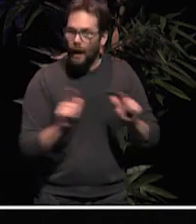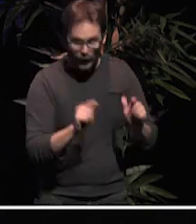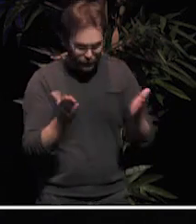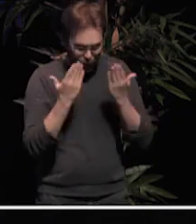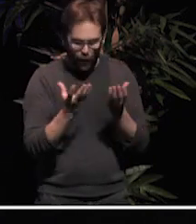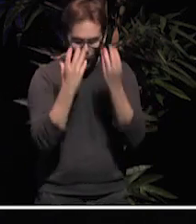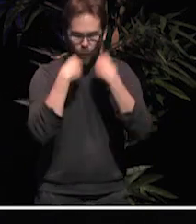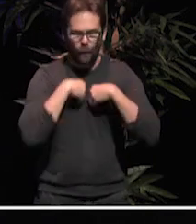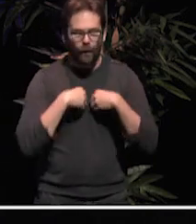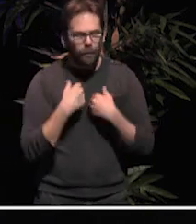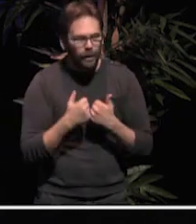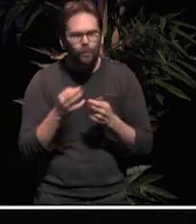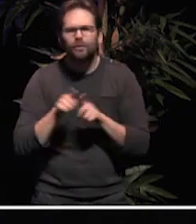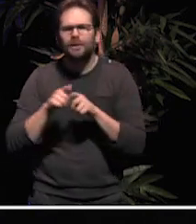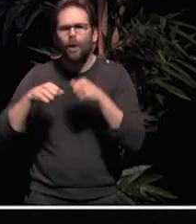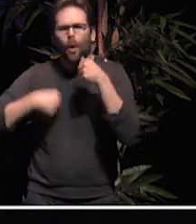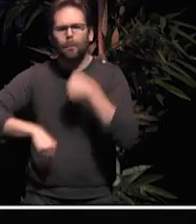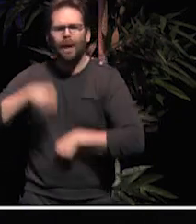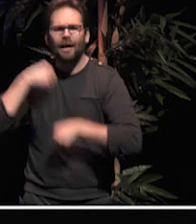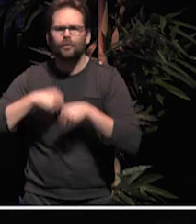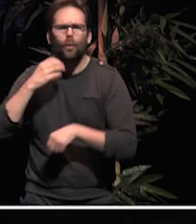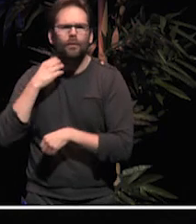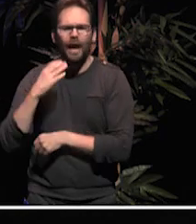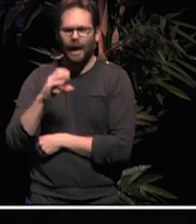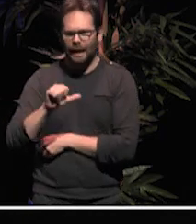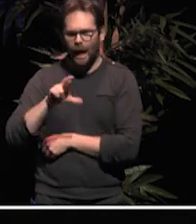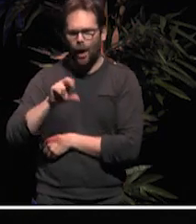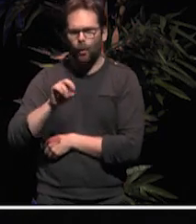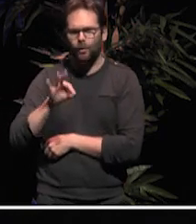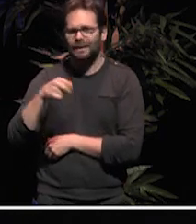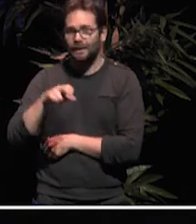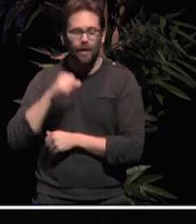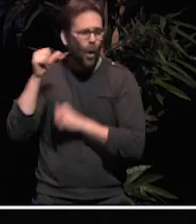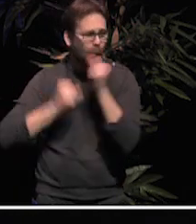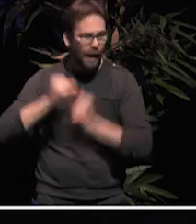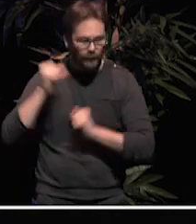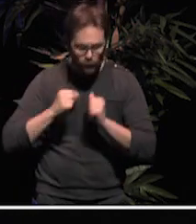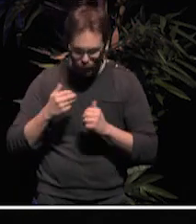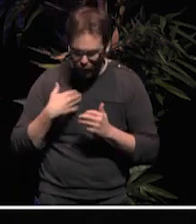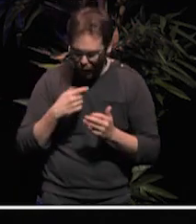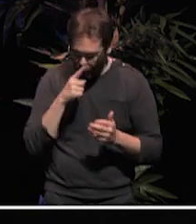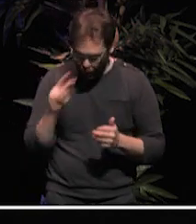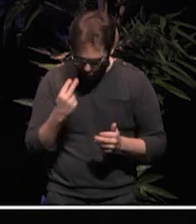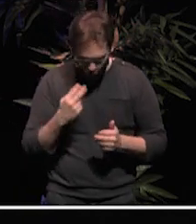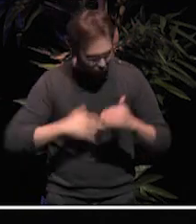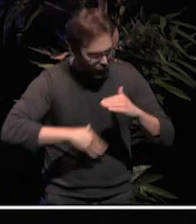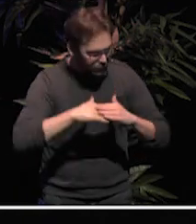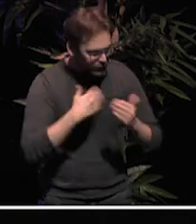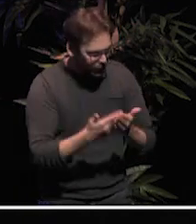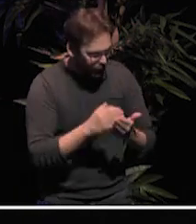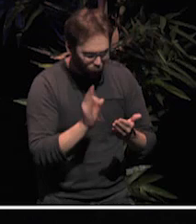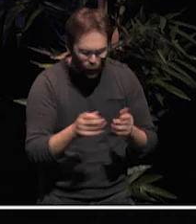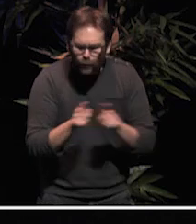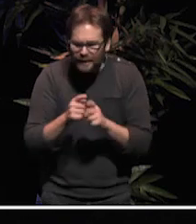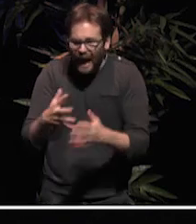appris. J'ai eu aussi une opération assez grave de la carotide. Donc ce sont des choses qui vous permettent, un, de mieux connaître vos limites, deux, d'accepter le